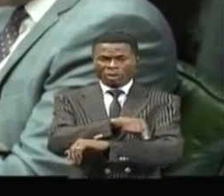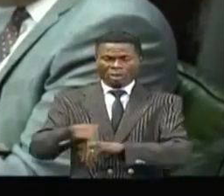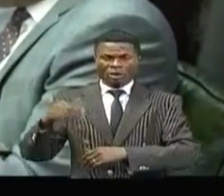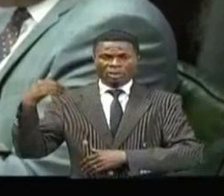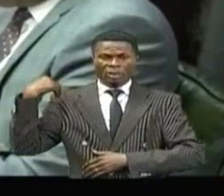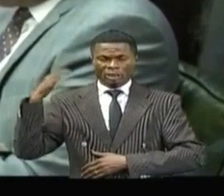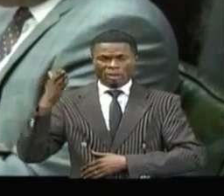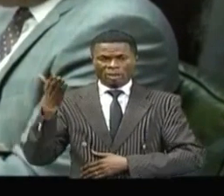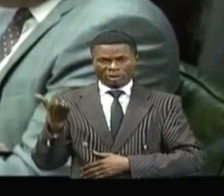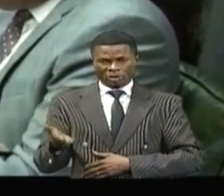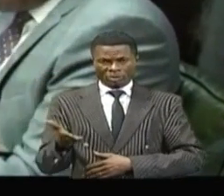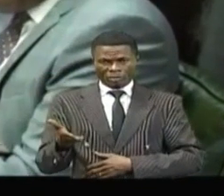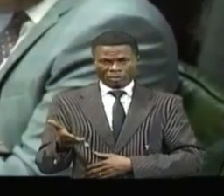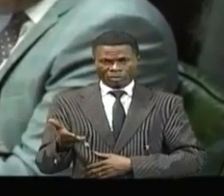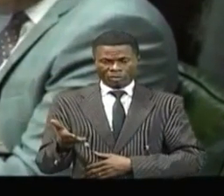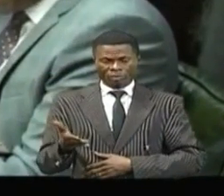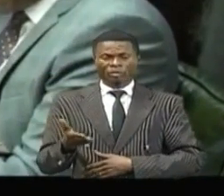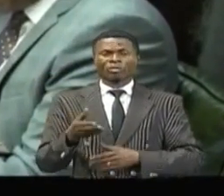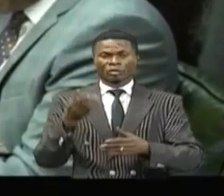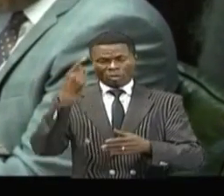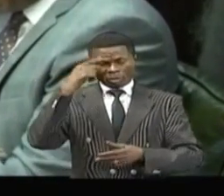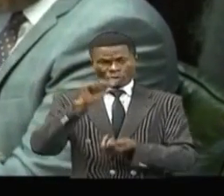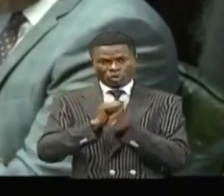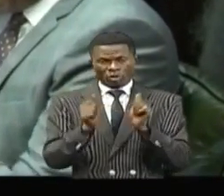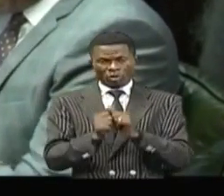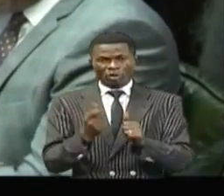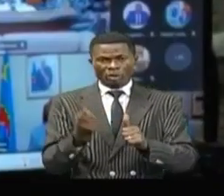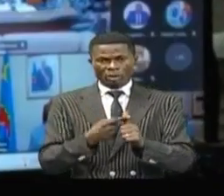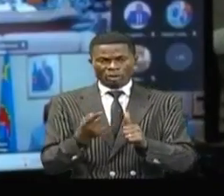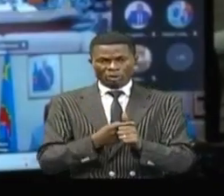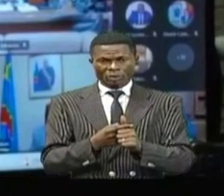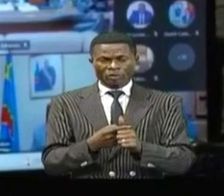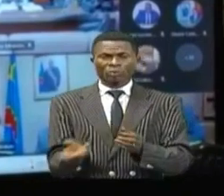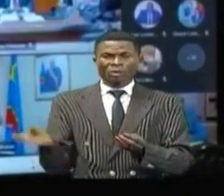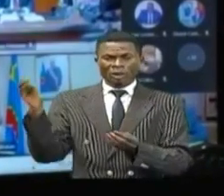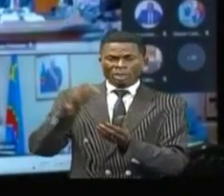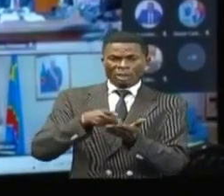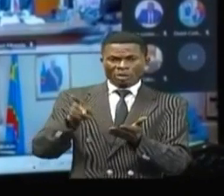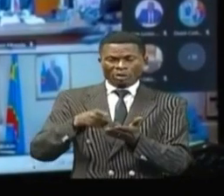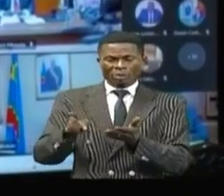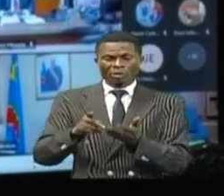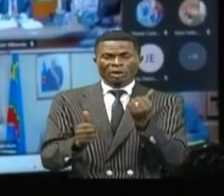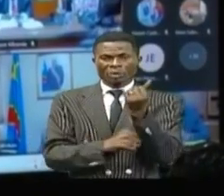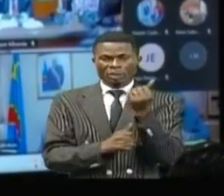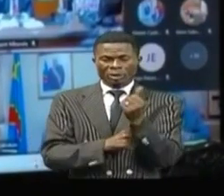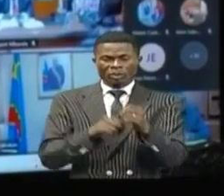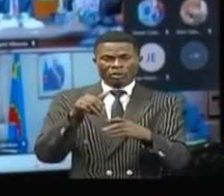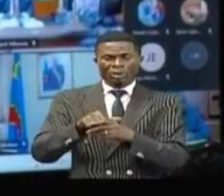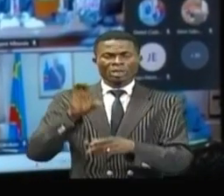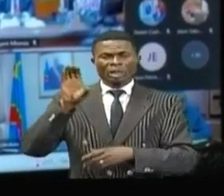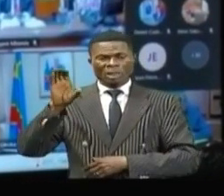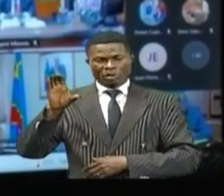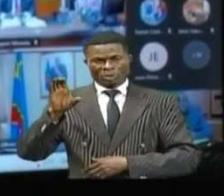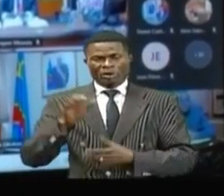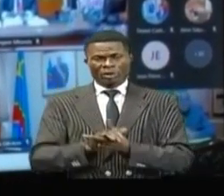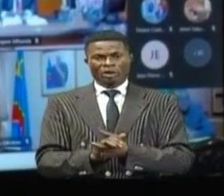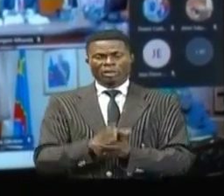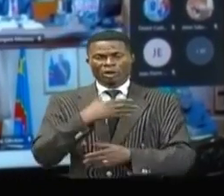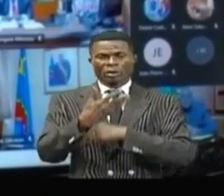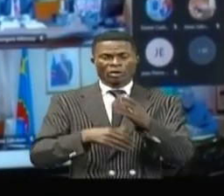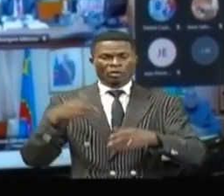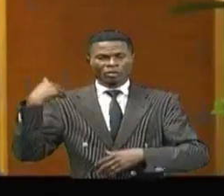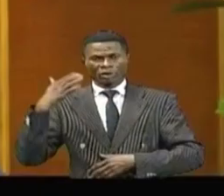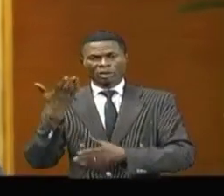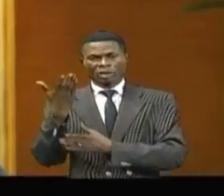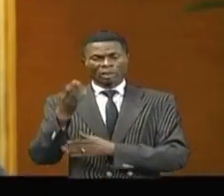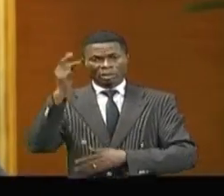l'administration publique. S'agissant spécialement de la bancarisation de la paie des agents et fonctionnaires de l'État, il a demandé au Premier